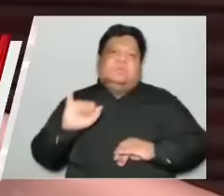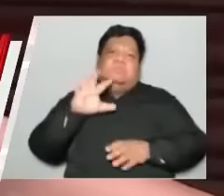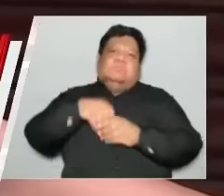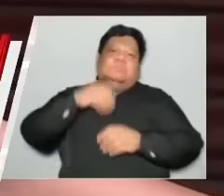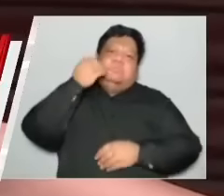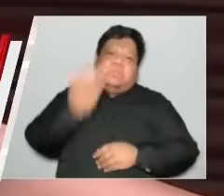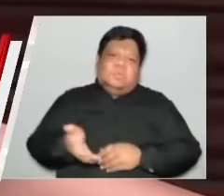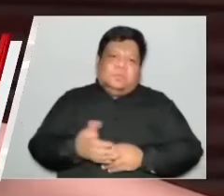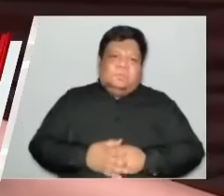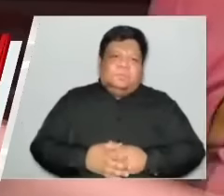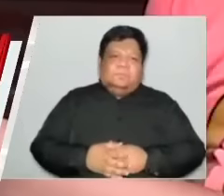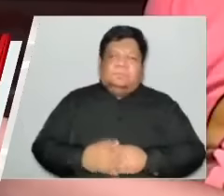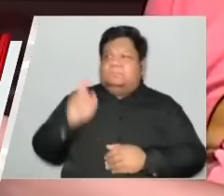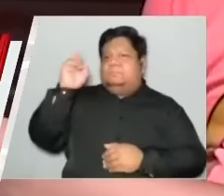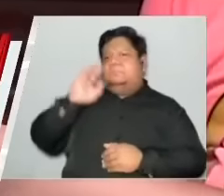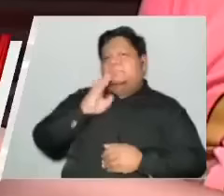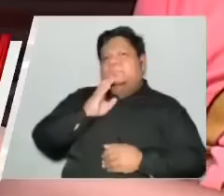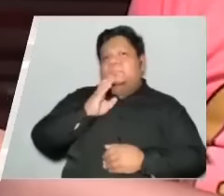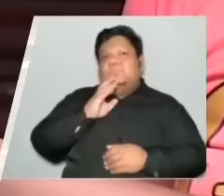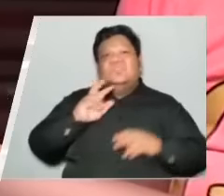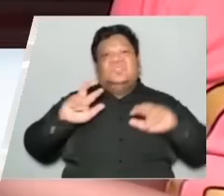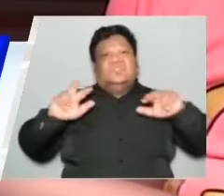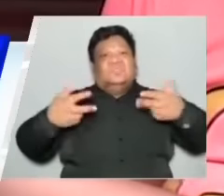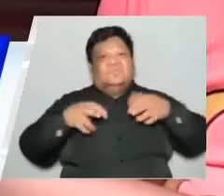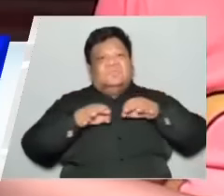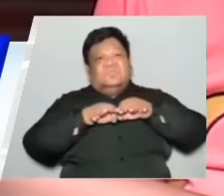wala daw po talaga nakaligtas. Babae, lalaki po.